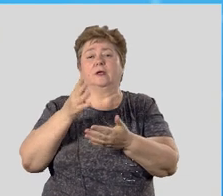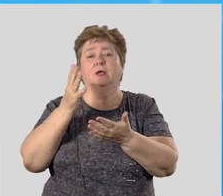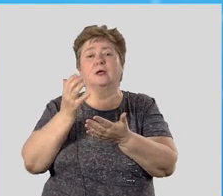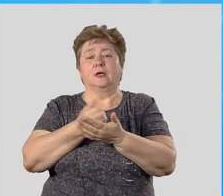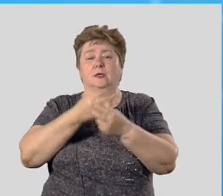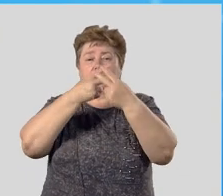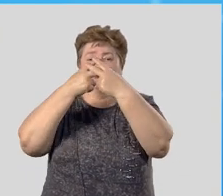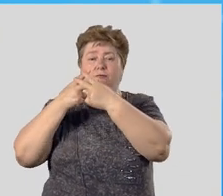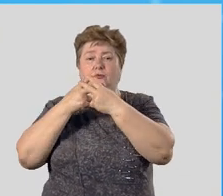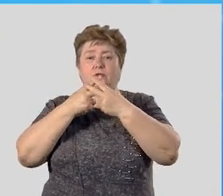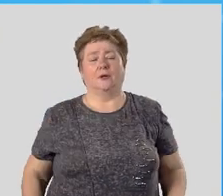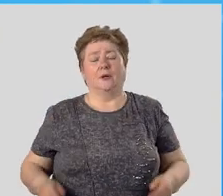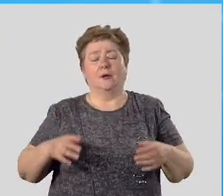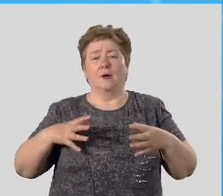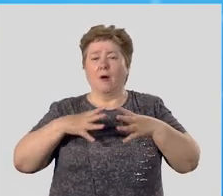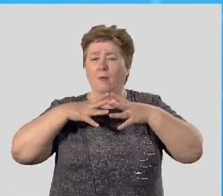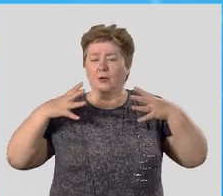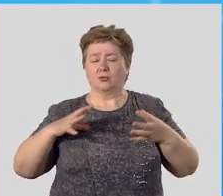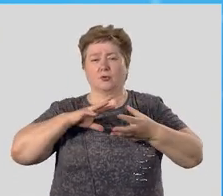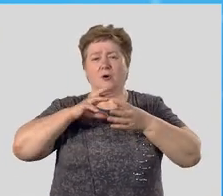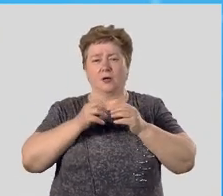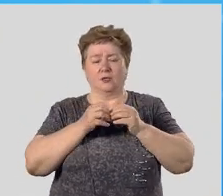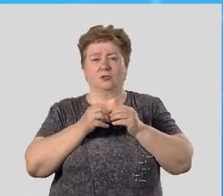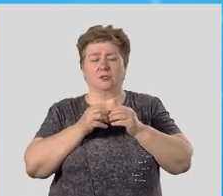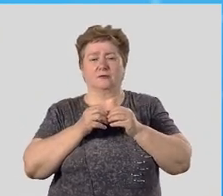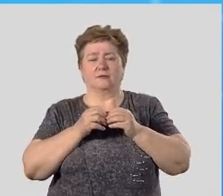звездам. Значительное количество